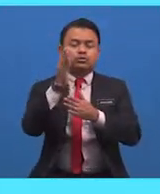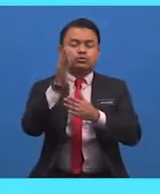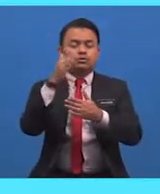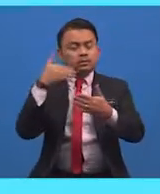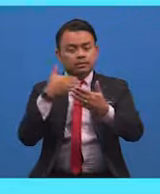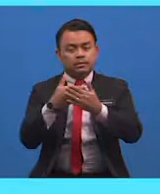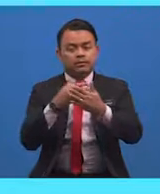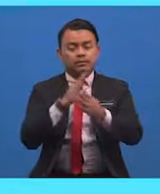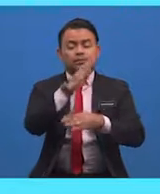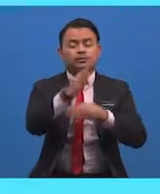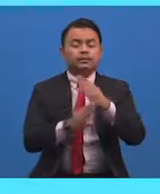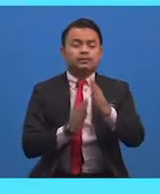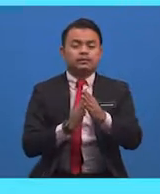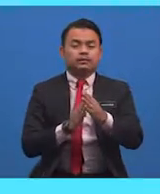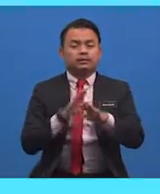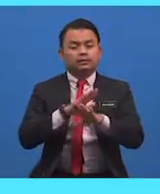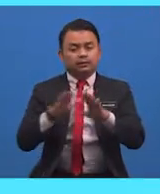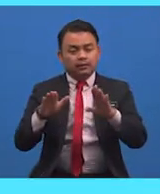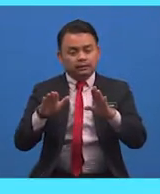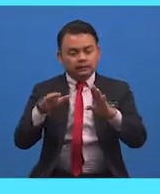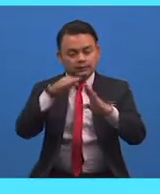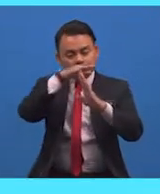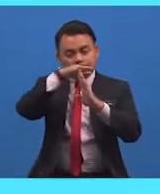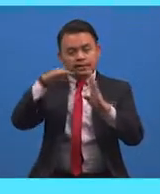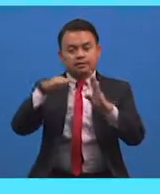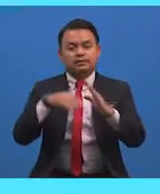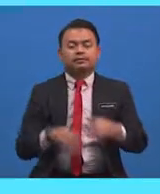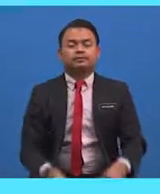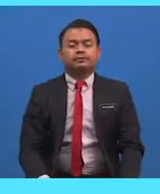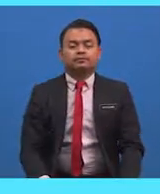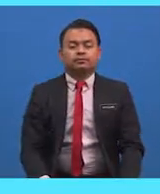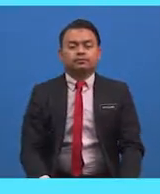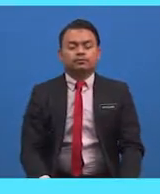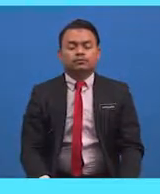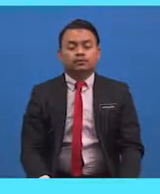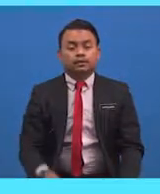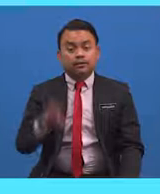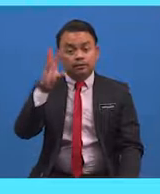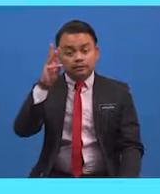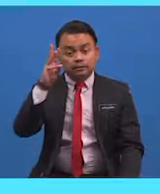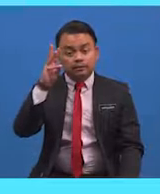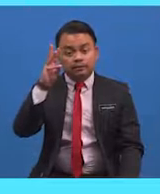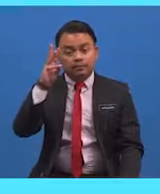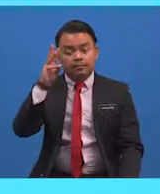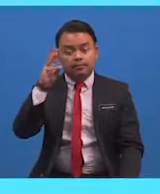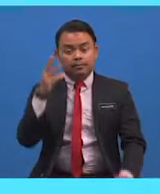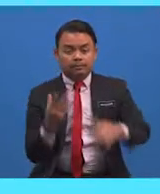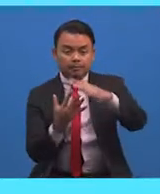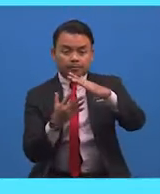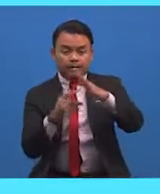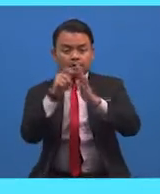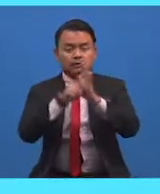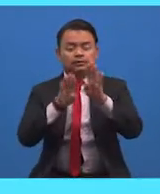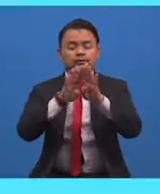oleh lapisan ozon. Punca yang keenam ialah pembakaran secara terbuka. Sektor pertanian,